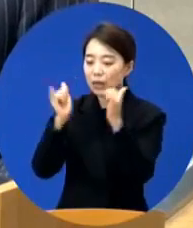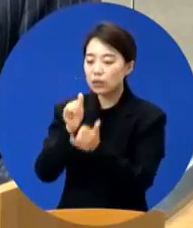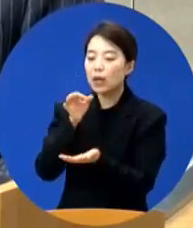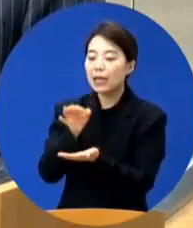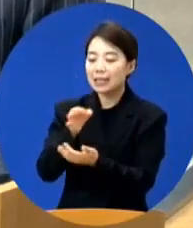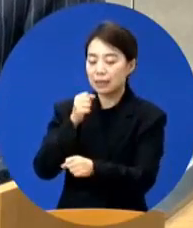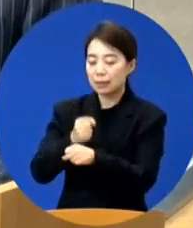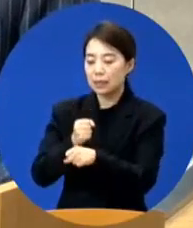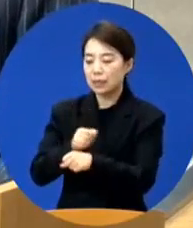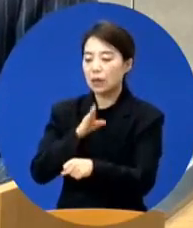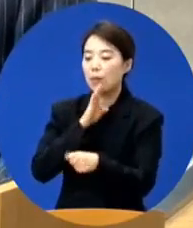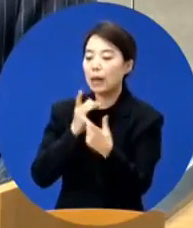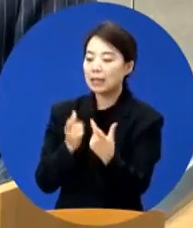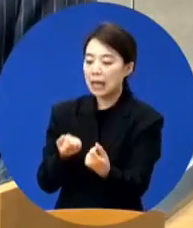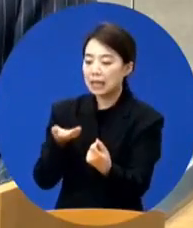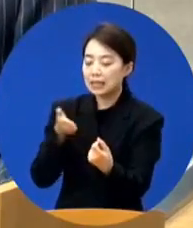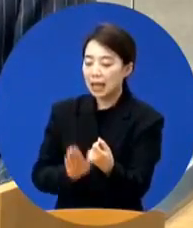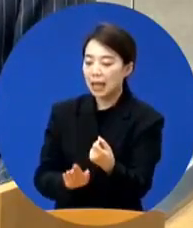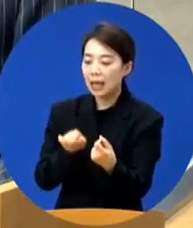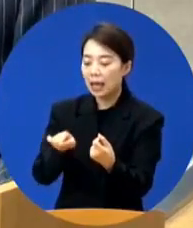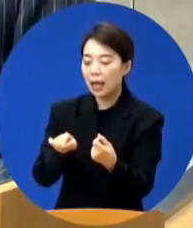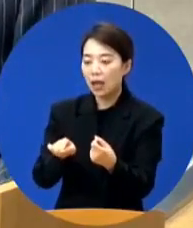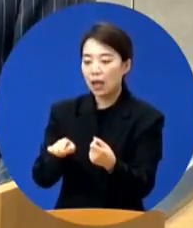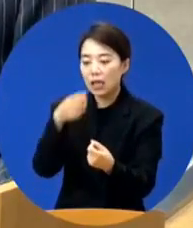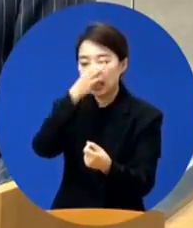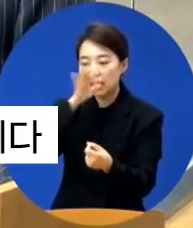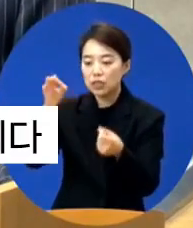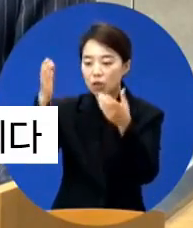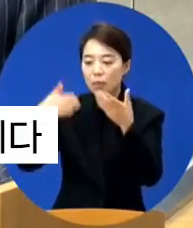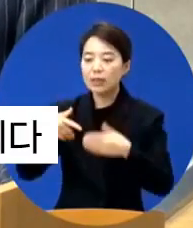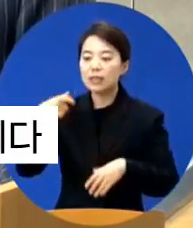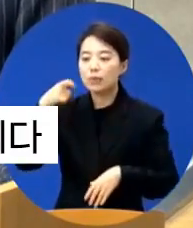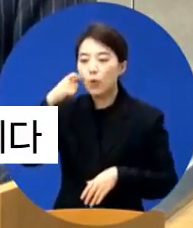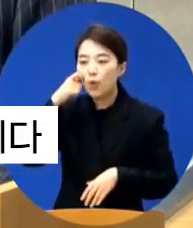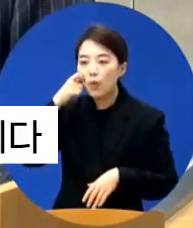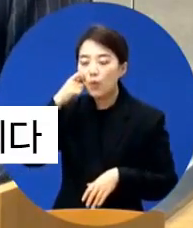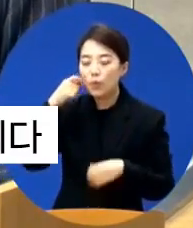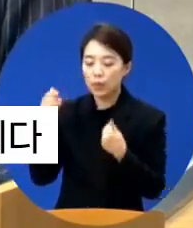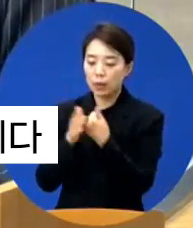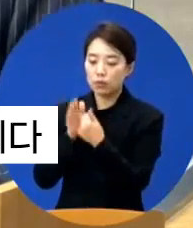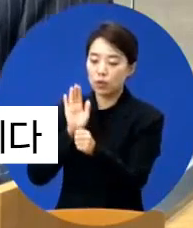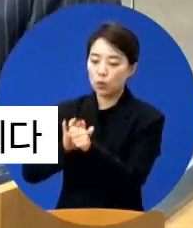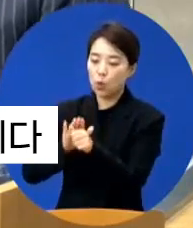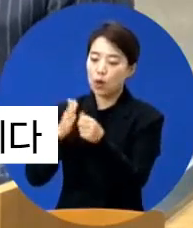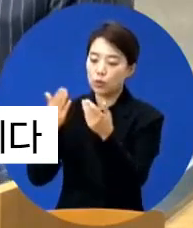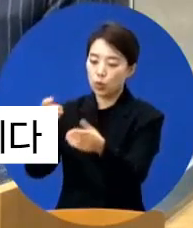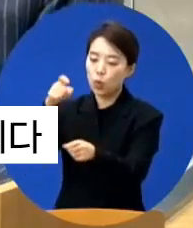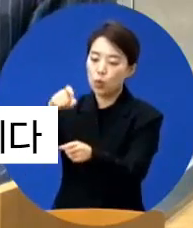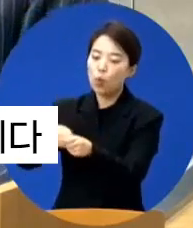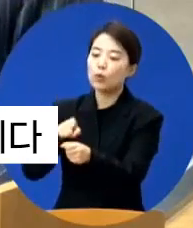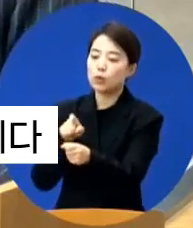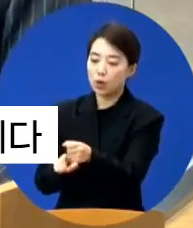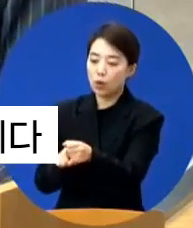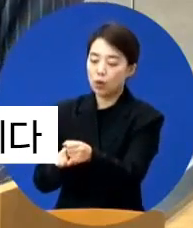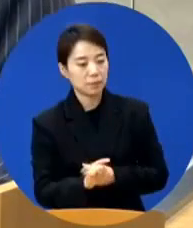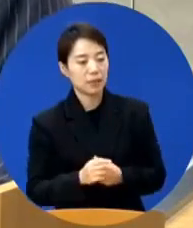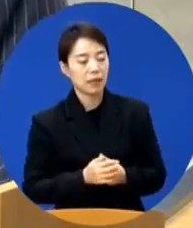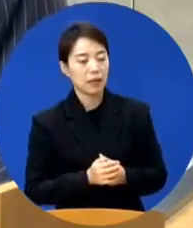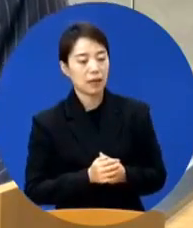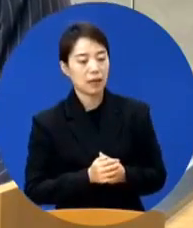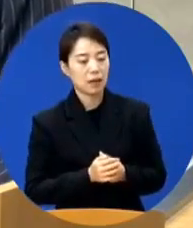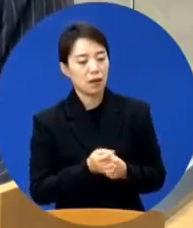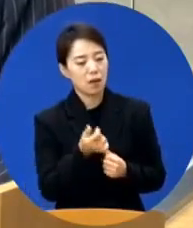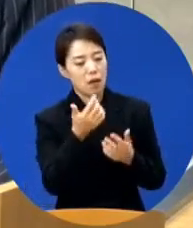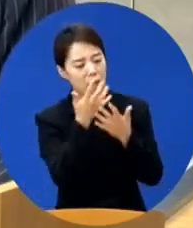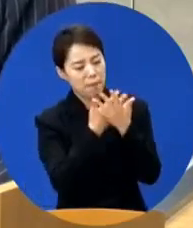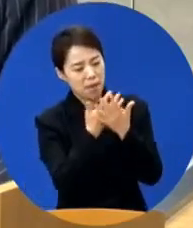창출함에도 불구하고 시장에서 제대로 인정받지 못한 예술인을 도와주기 위해서 예술인 기회소득을 만들었습니다.